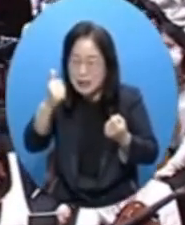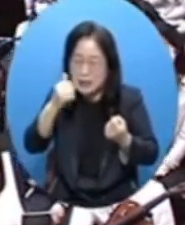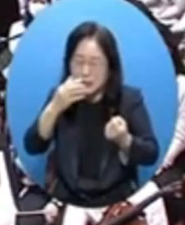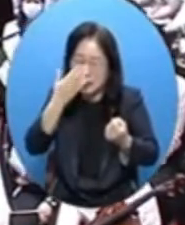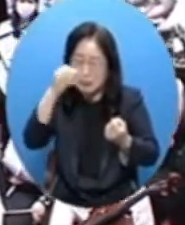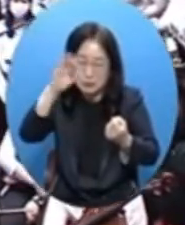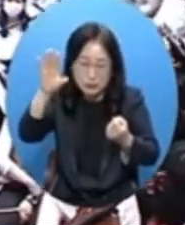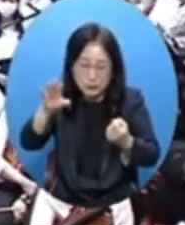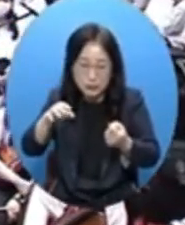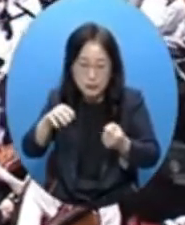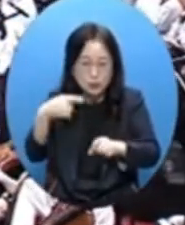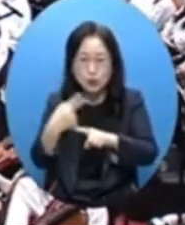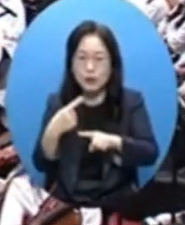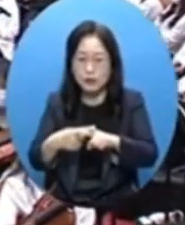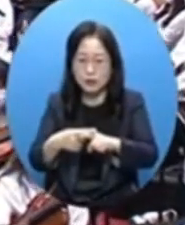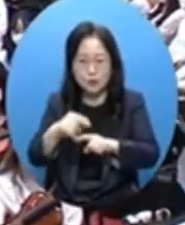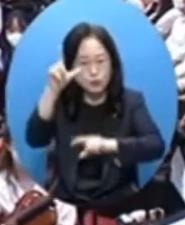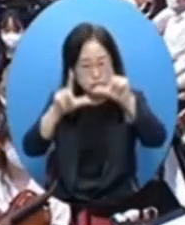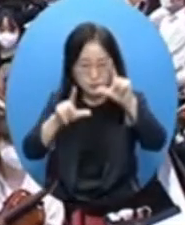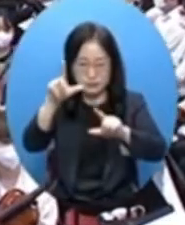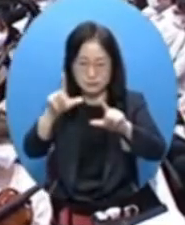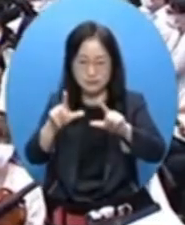이런 말이 있듯이 우리가